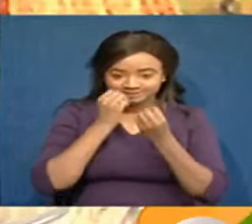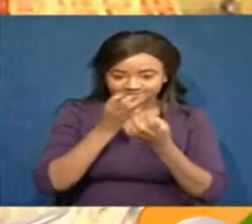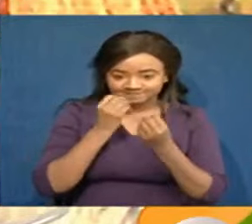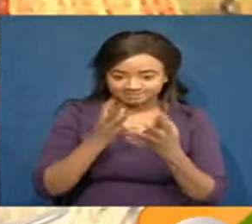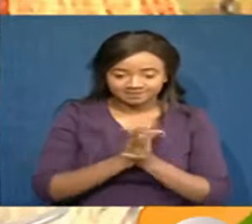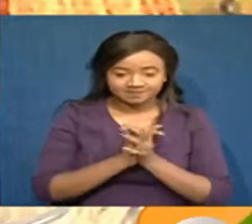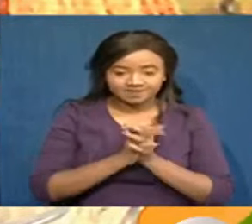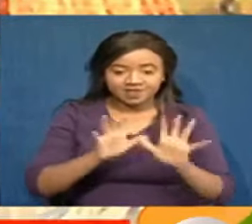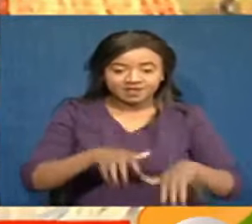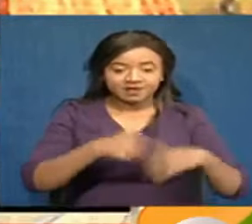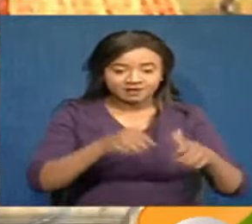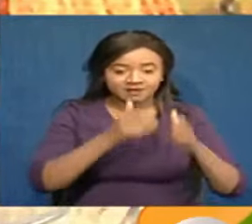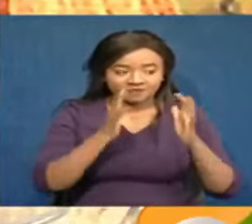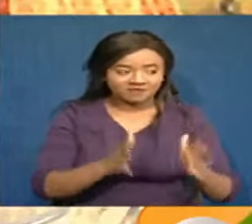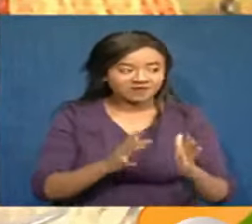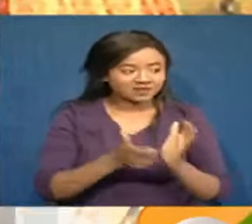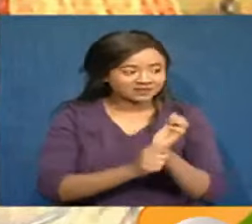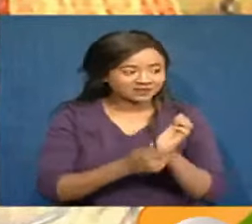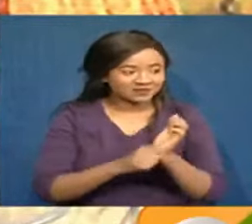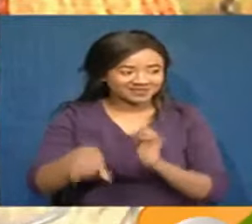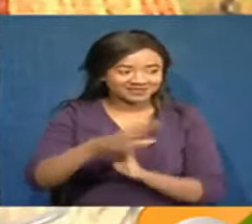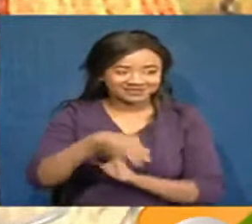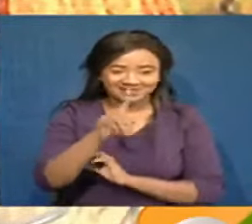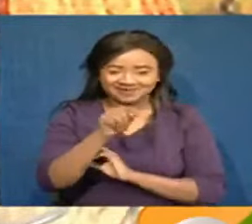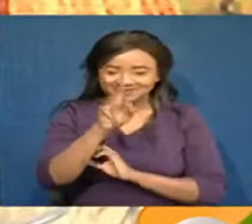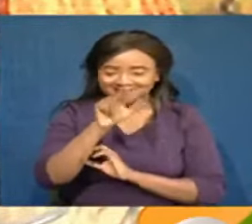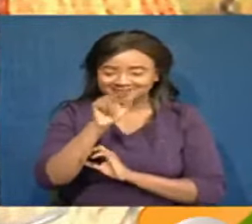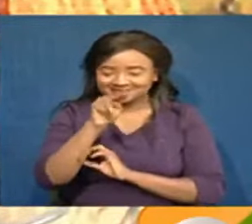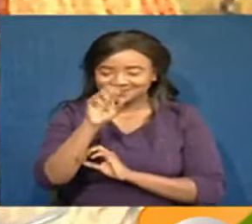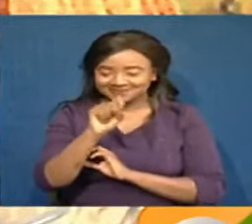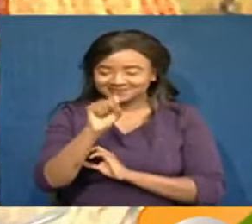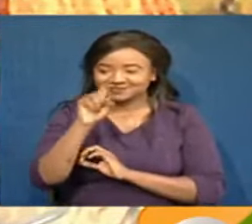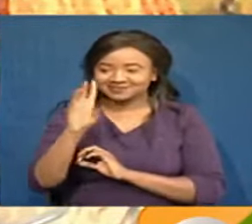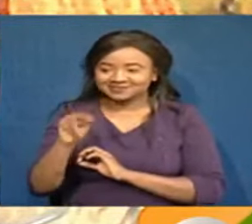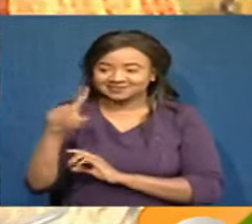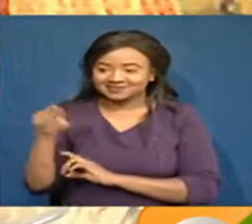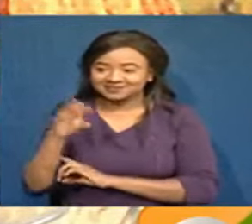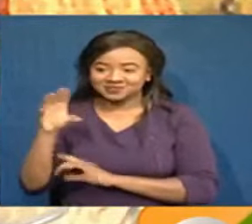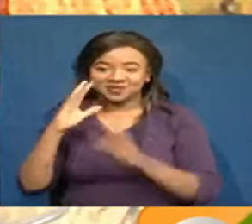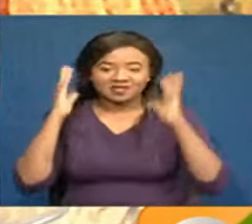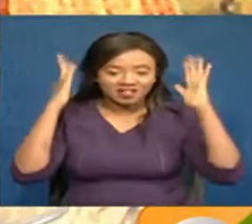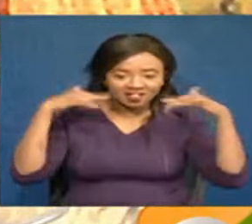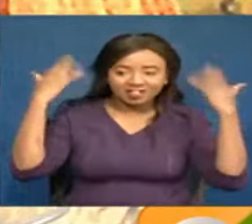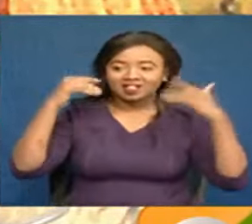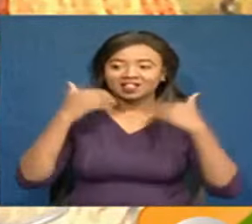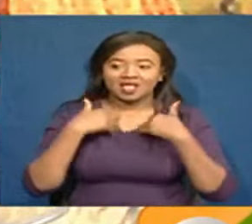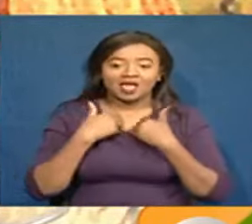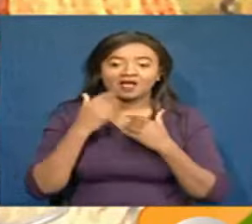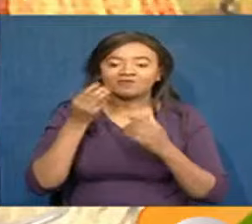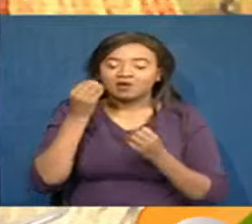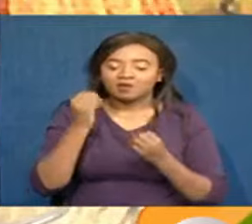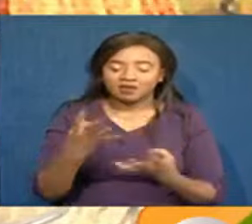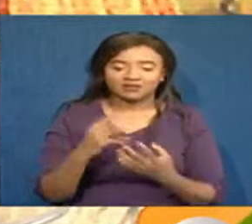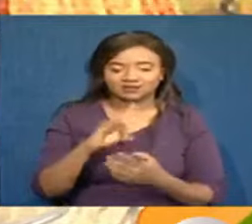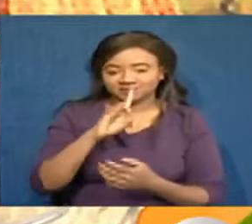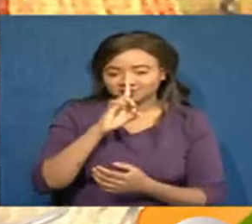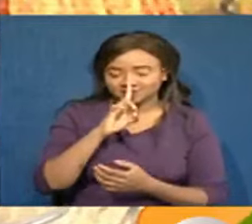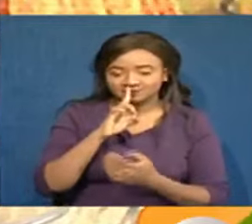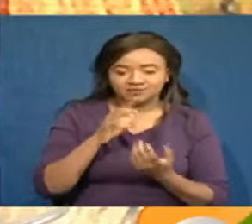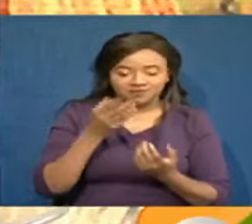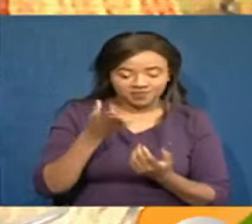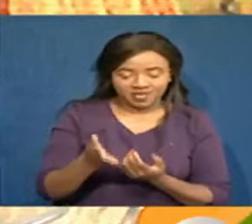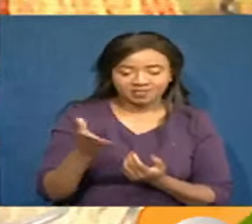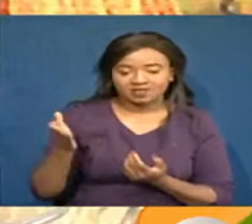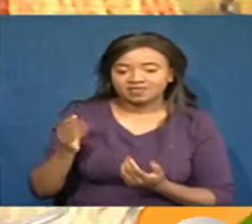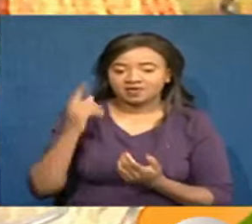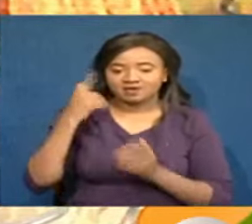Na wakulima wa mahindi katika kaunti ya Trans Nzoia wana wasiwasi kuhusu bei ya mahindi. Kwa upande mmoja wanatarajia mavuno tele